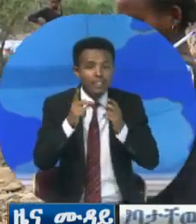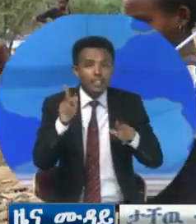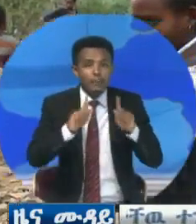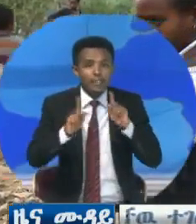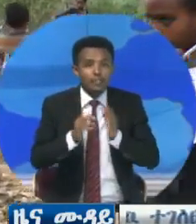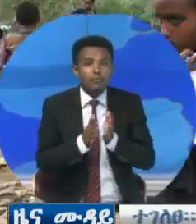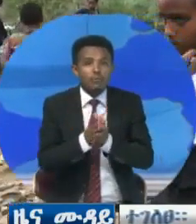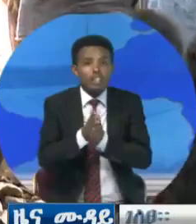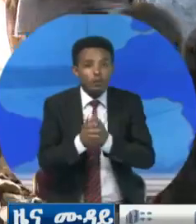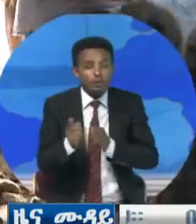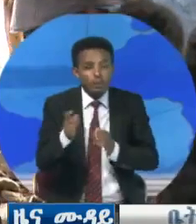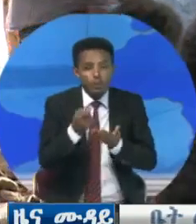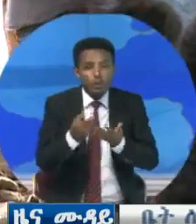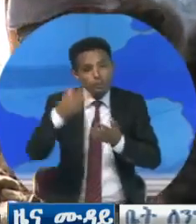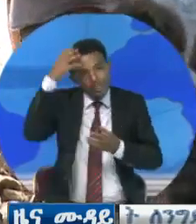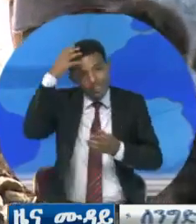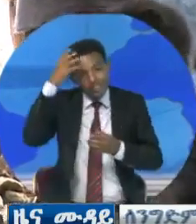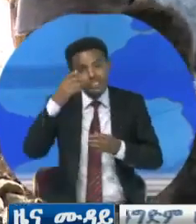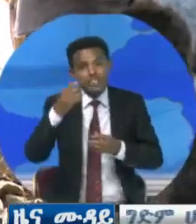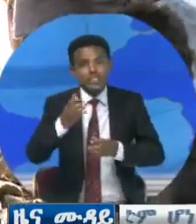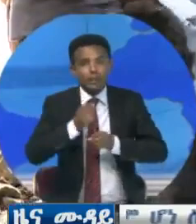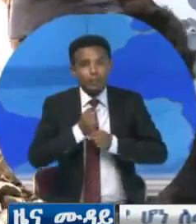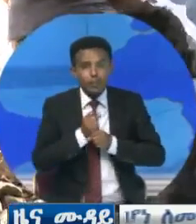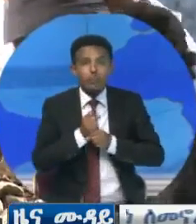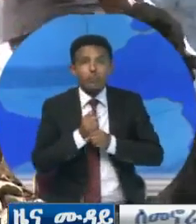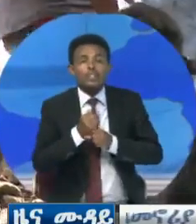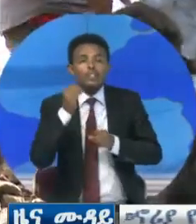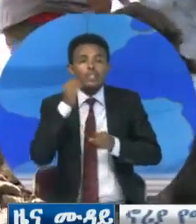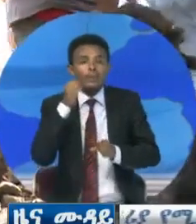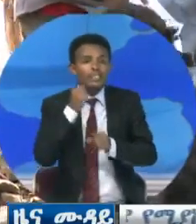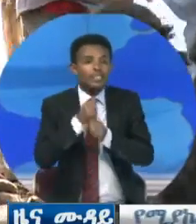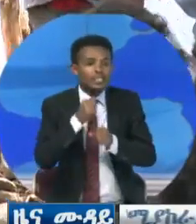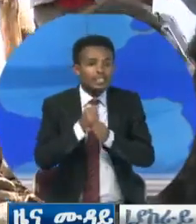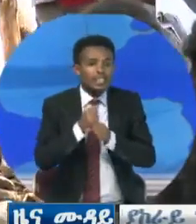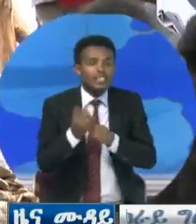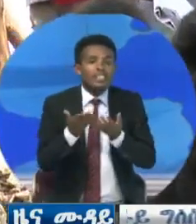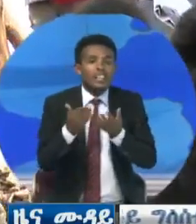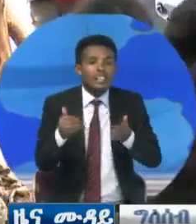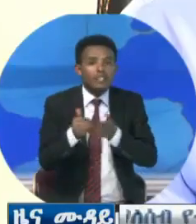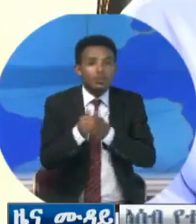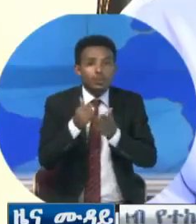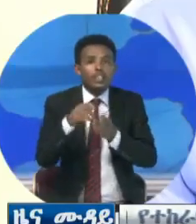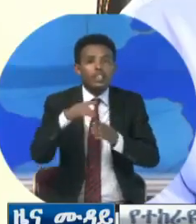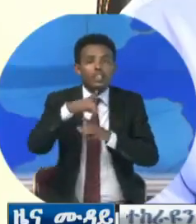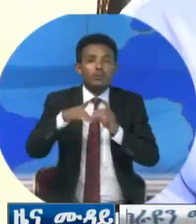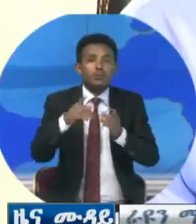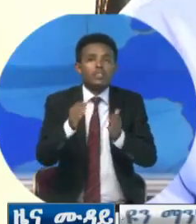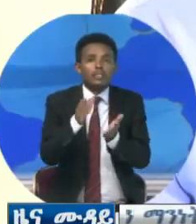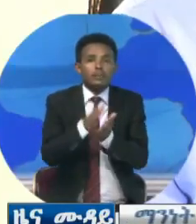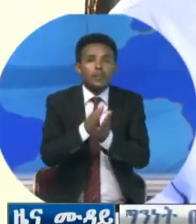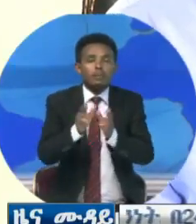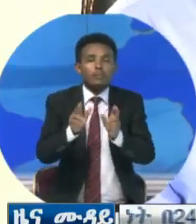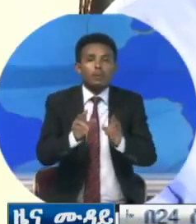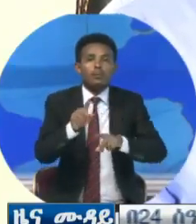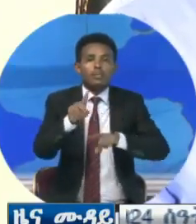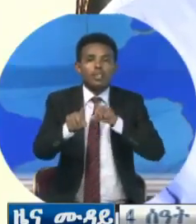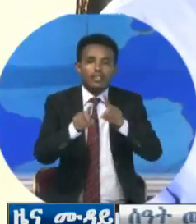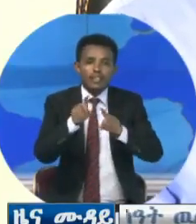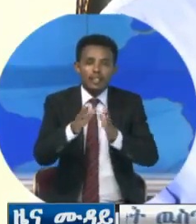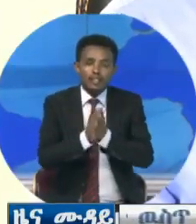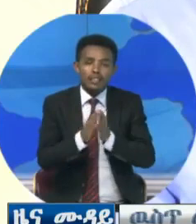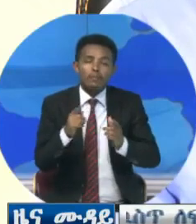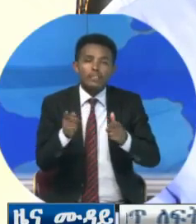ፍላጎት በመሆኑ መንግስት የተቀበለውን የቤት ስራ የታደረሰው ስንል የክልሉን ትምህርት ቢሮ ጠይቀናል። የመጀመሪያው ስራ